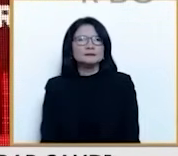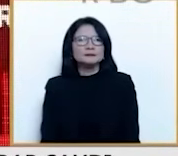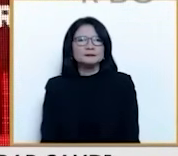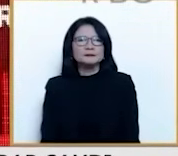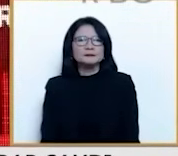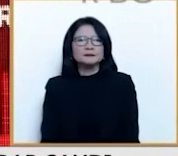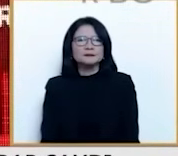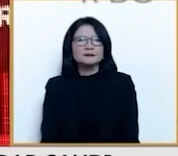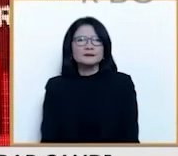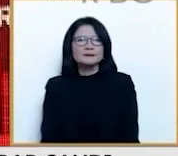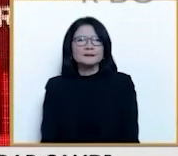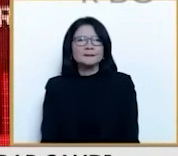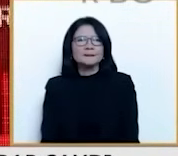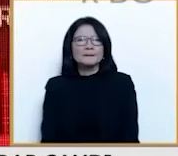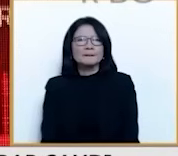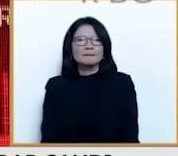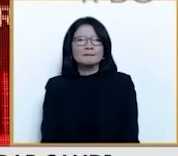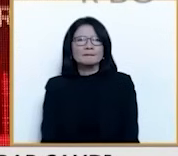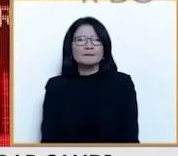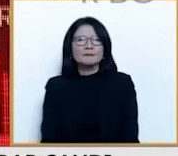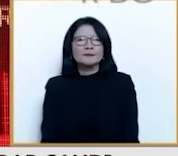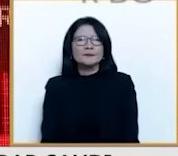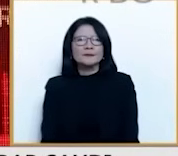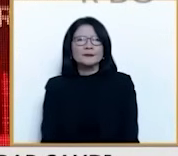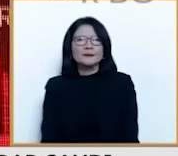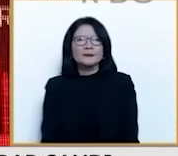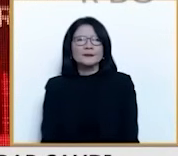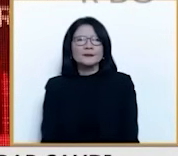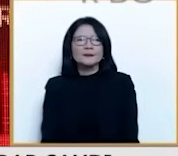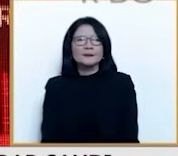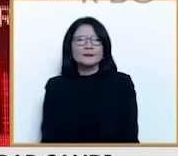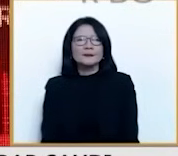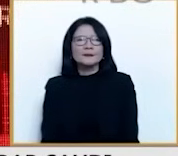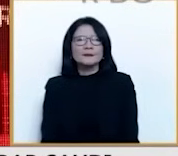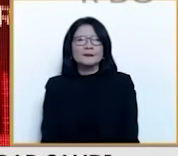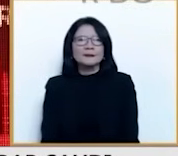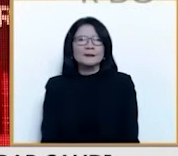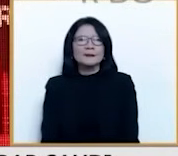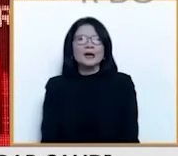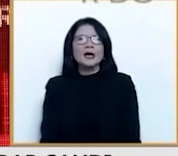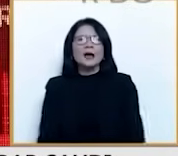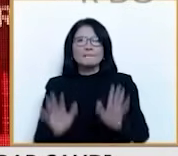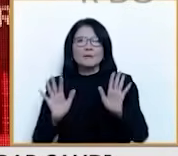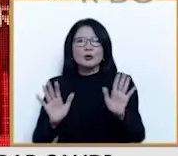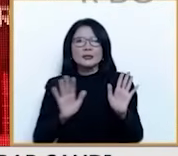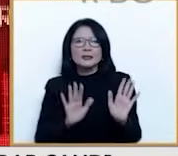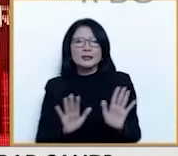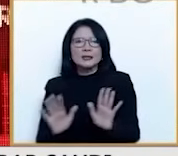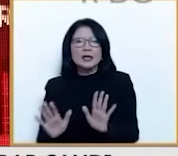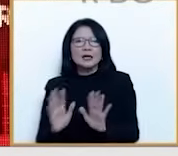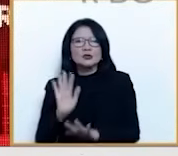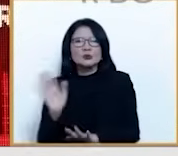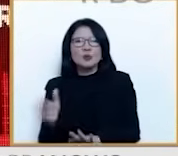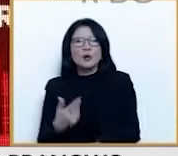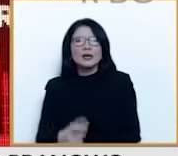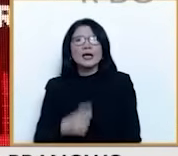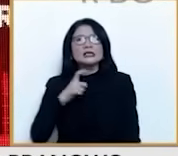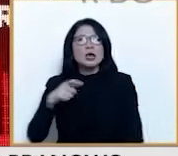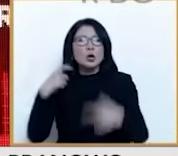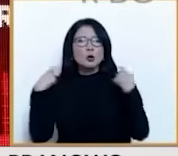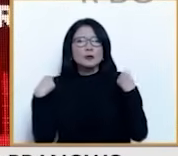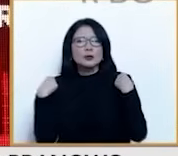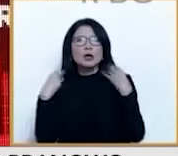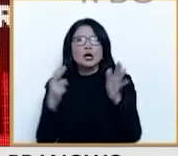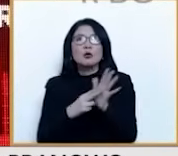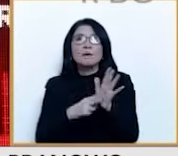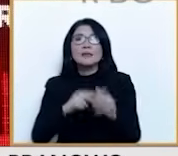Baik. Kita berikan kesempatan kepada masing-masing paslon untuk memberikan jawaban dan tanggapan. Mohon tenang semuanya. Terima kasih kepada calon gubernur nomor